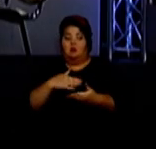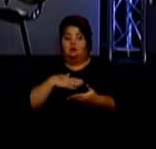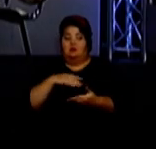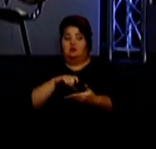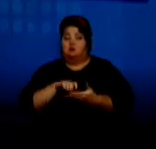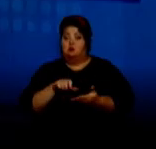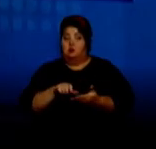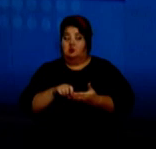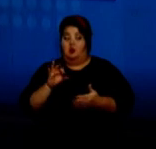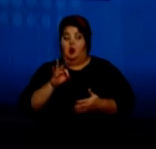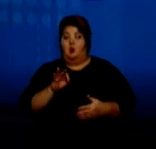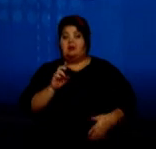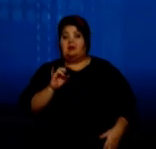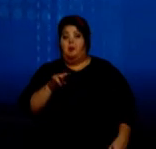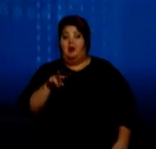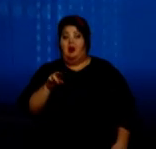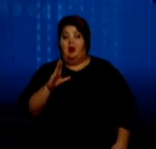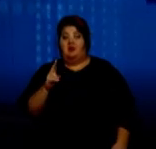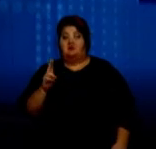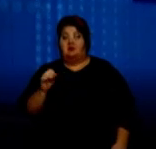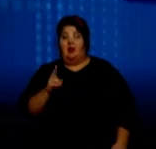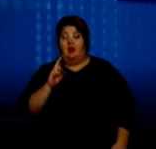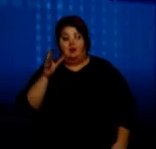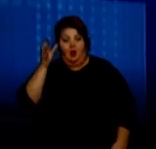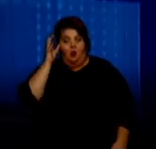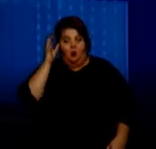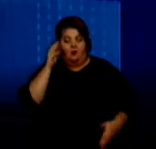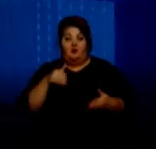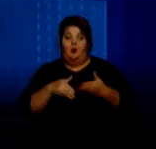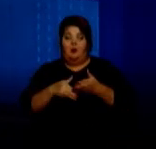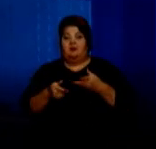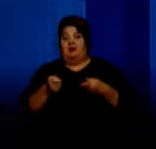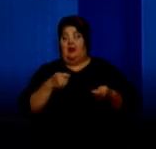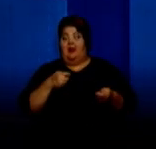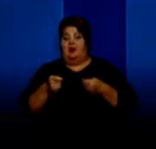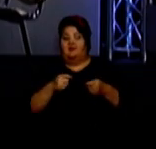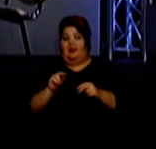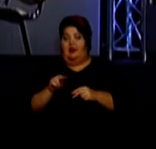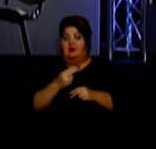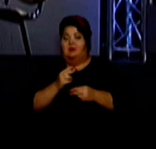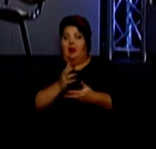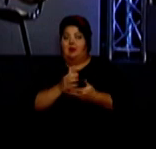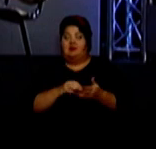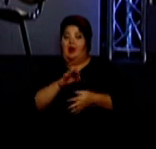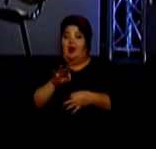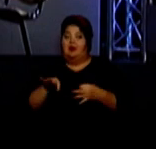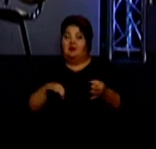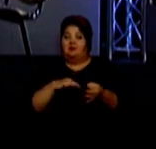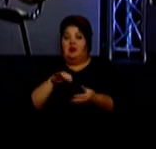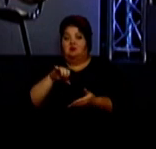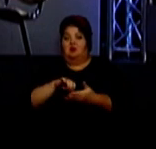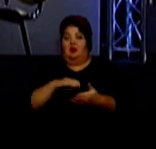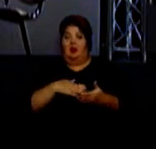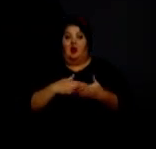студії. Оксана Білявська, науково-методичний керівник реставрації кадетського корпусу, кандидатка архітектури, членкиня